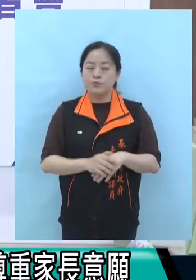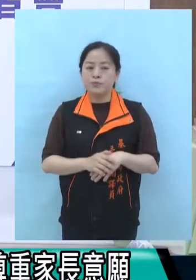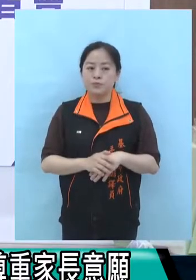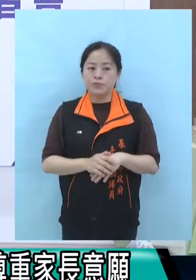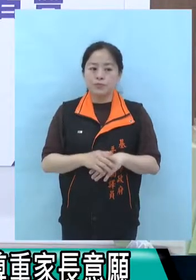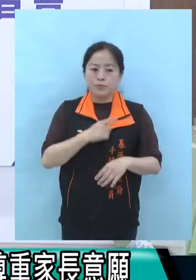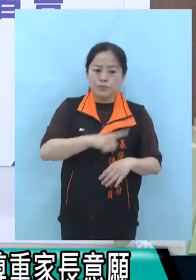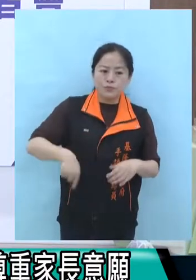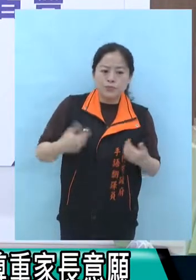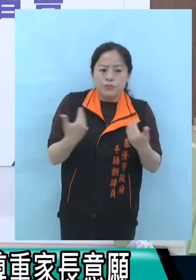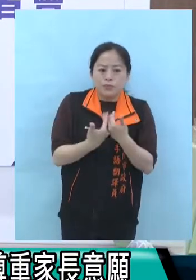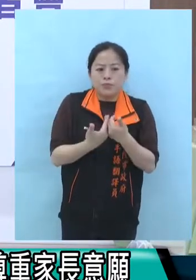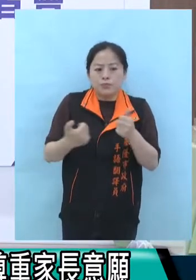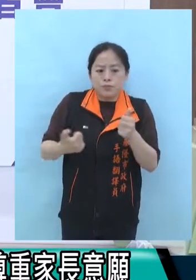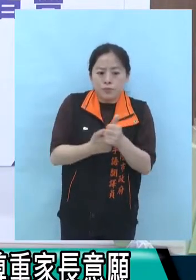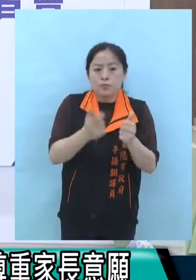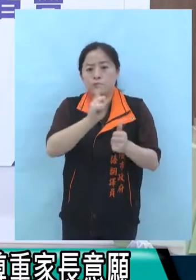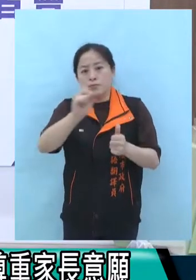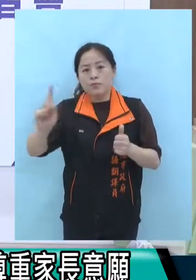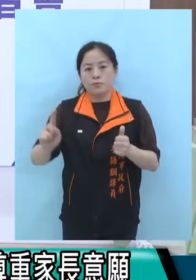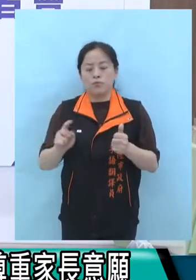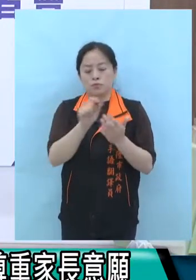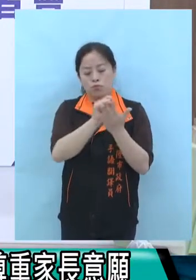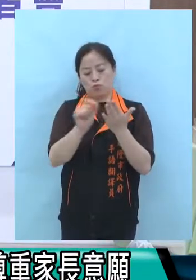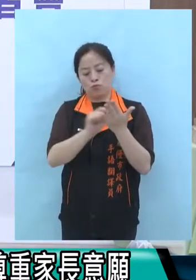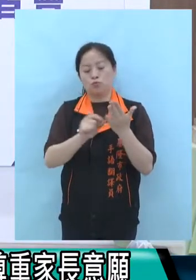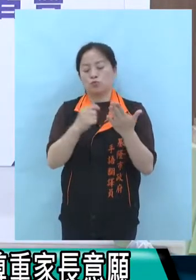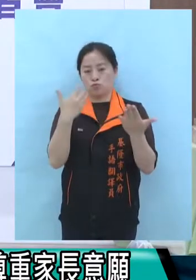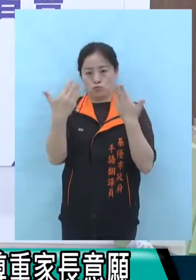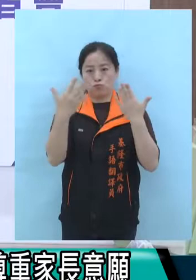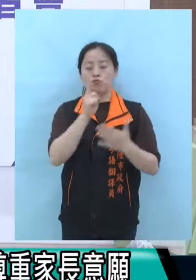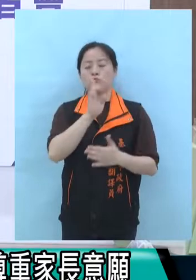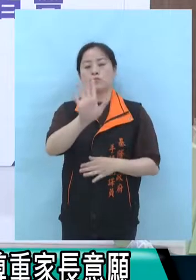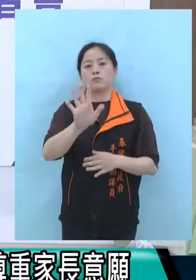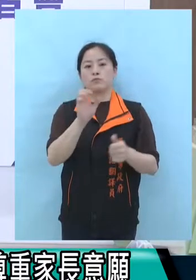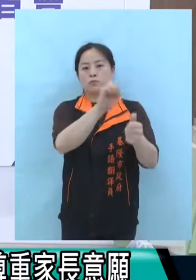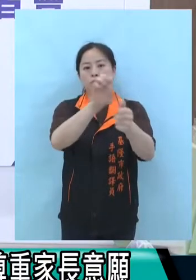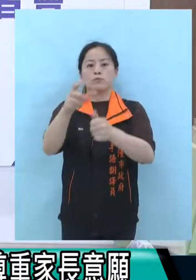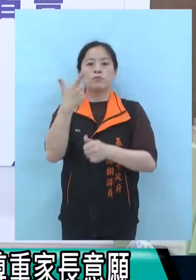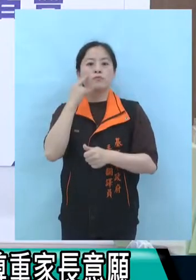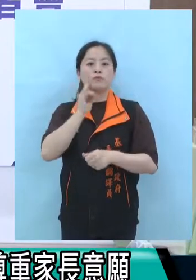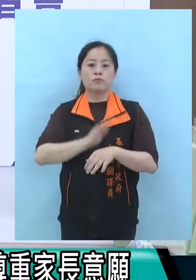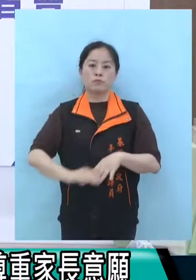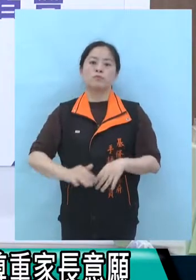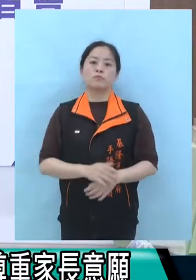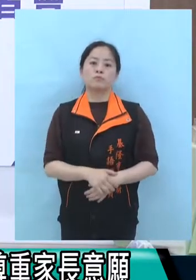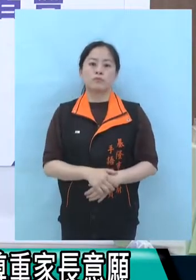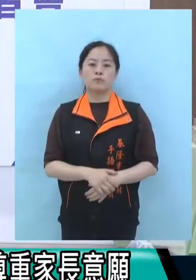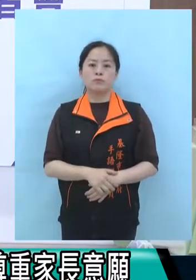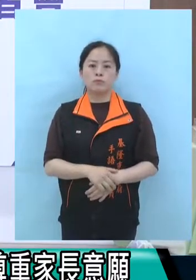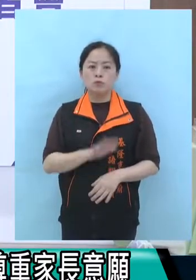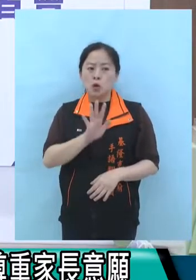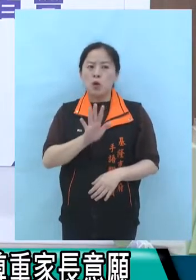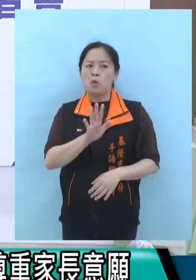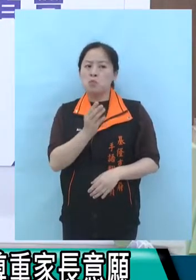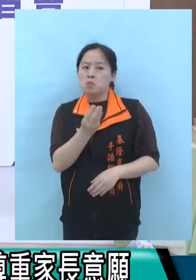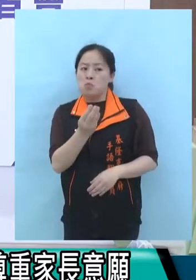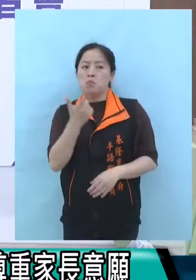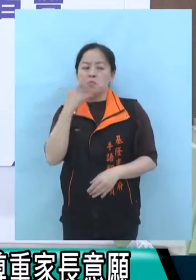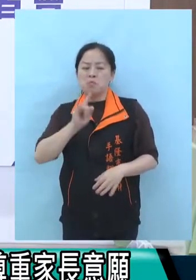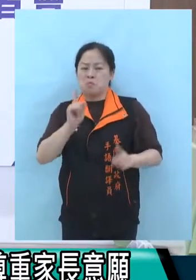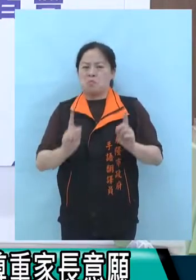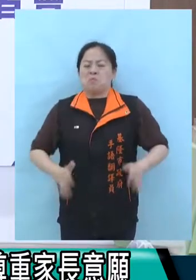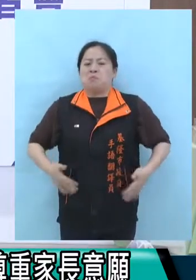些作用等等充分的告知这个家长那有一些家长他可能比较